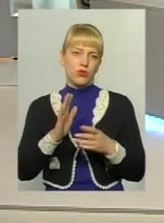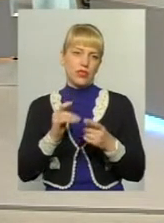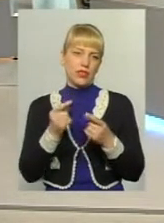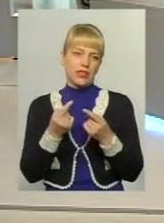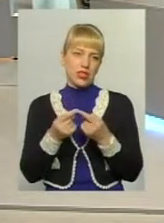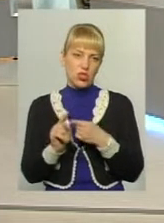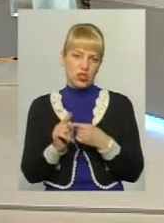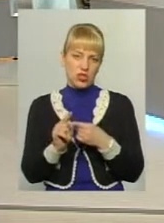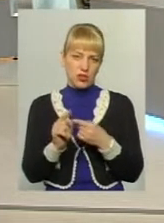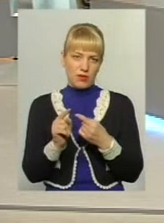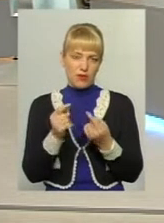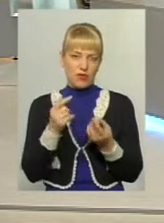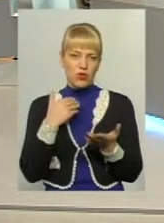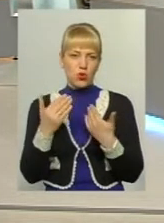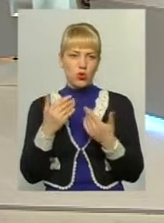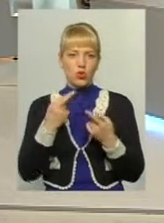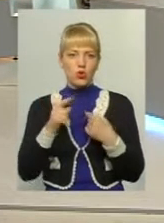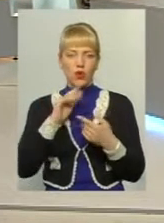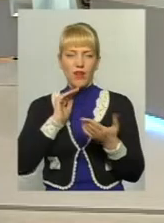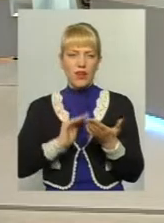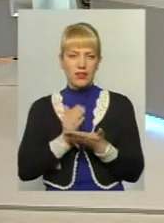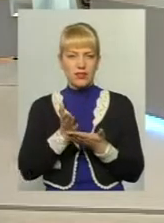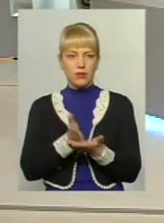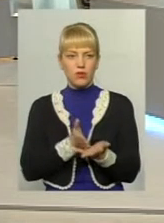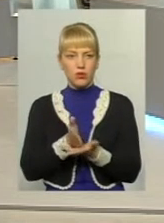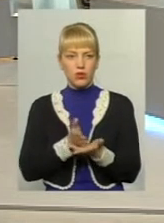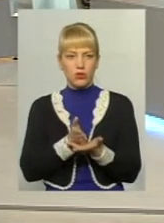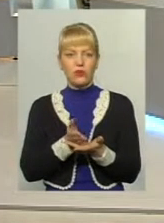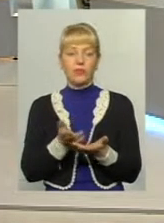цю можливість? Від цього власності вони